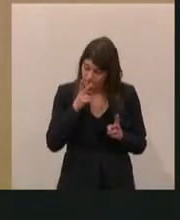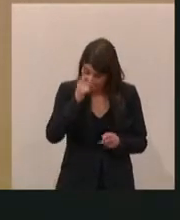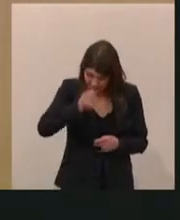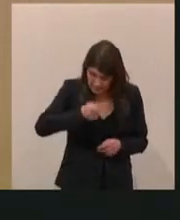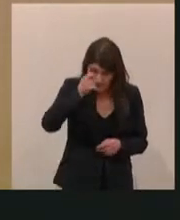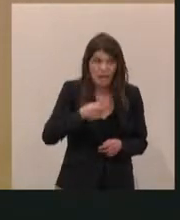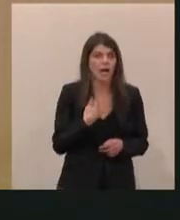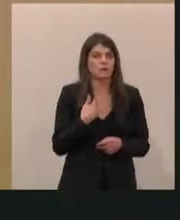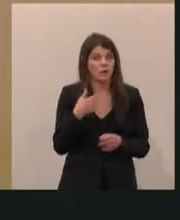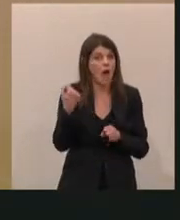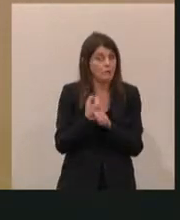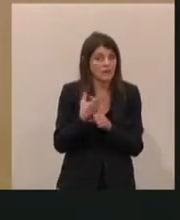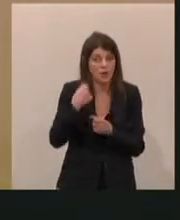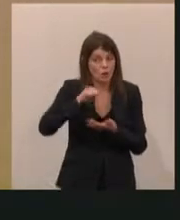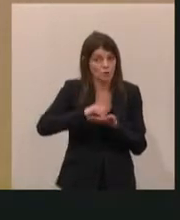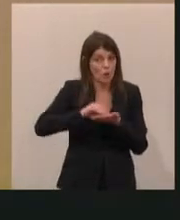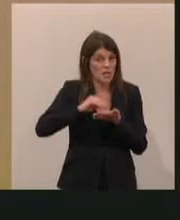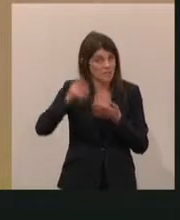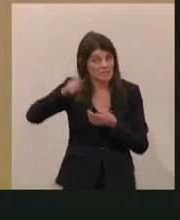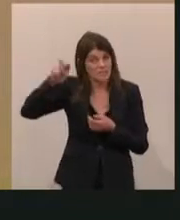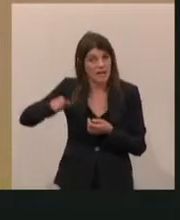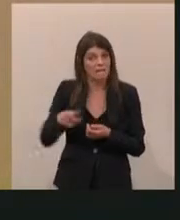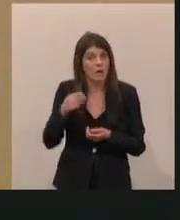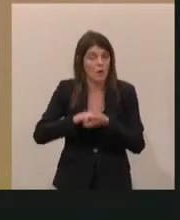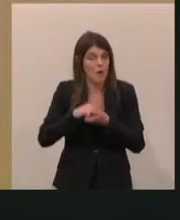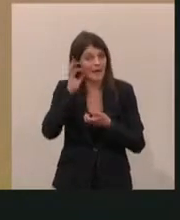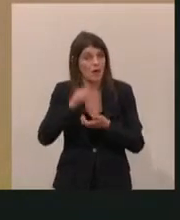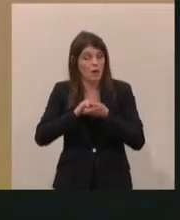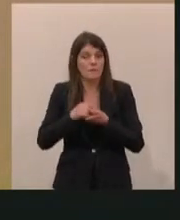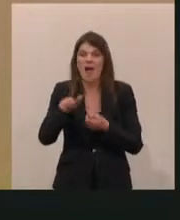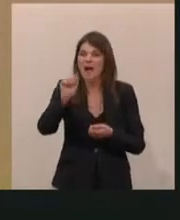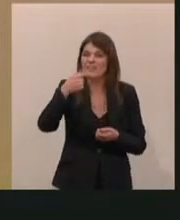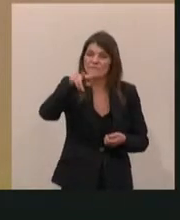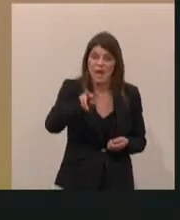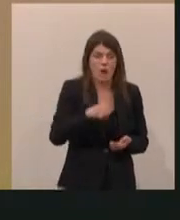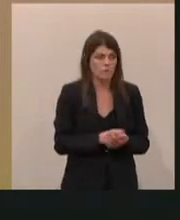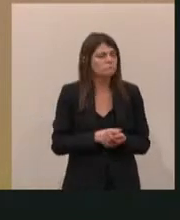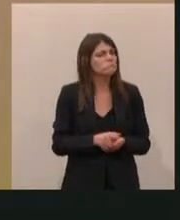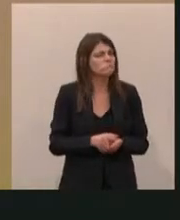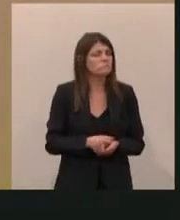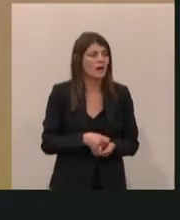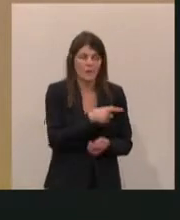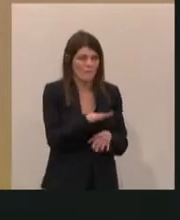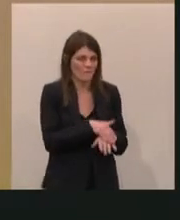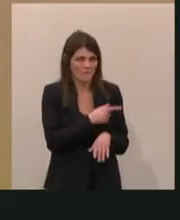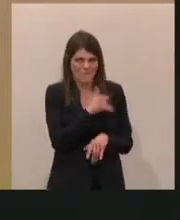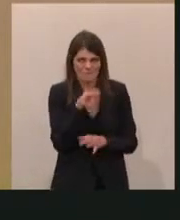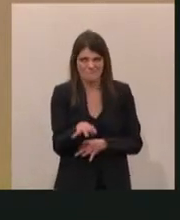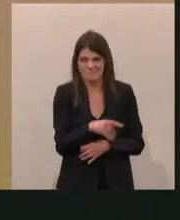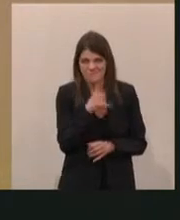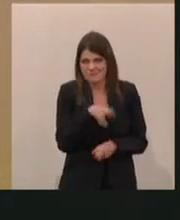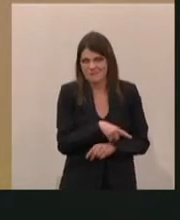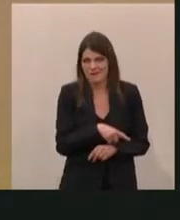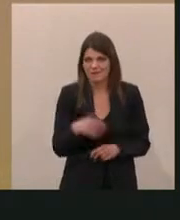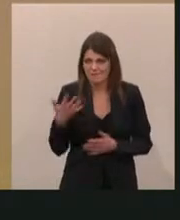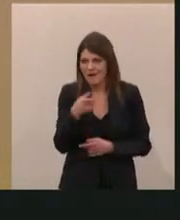Respekt vor der Arbeit, der journalistischen Arbeit der Kolleginnen und Kollegen bei ATV, und ich glaube, dass es ihnen nicht recht ist und nicht recht sein